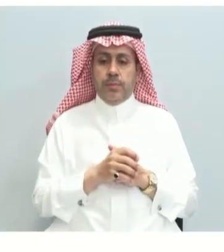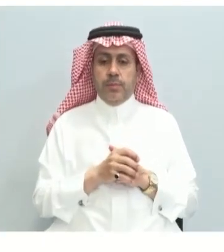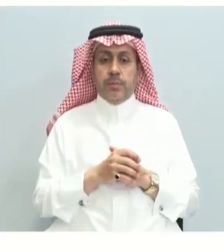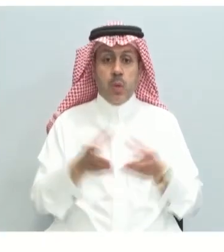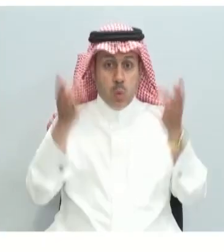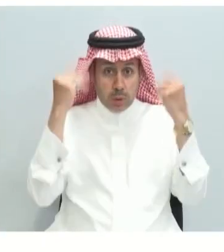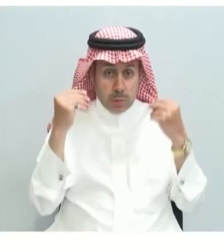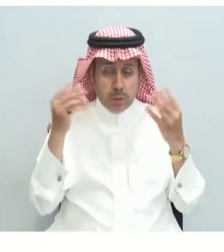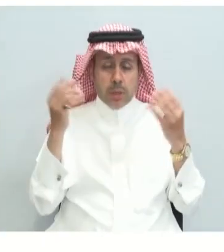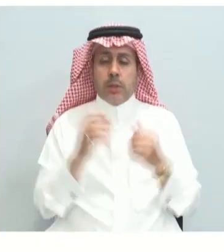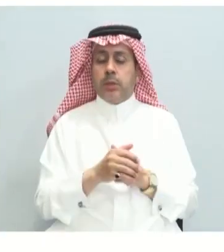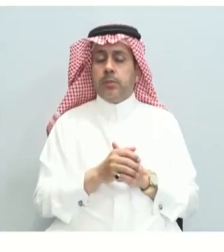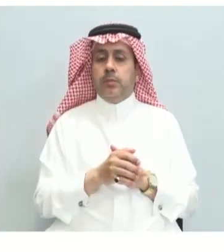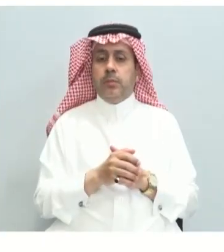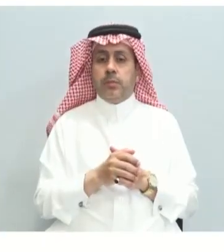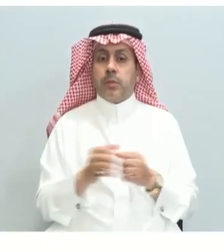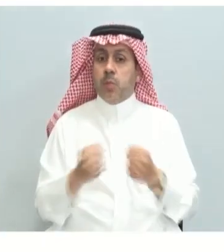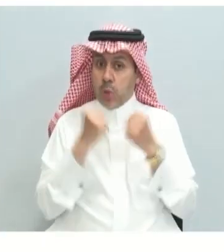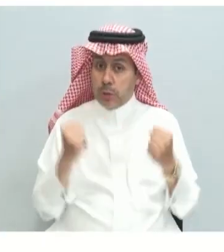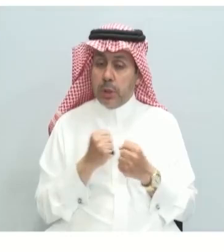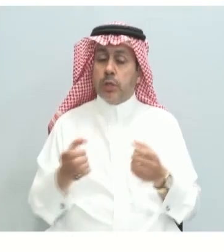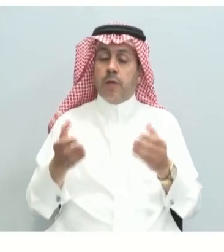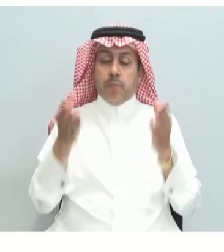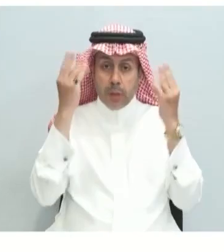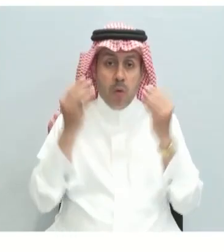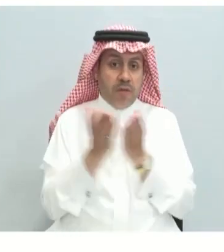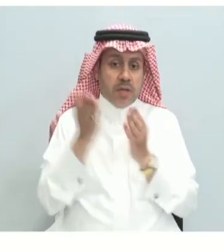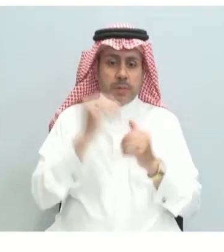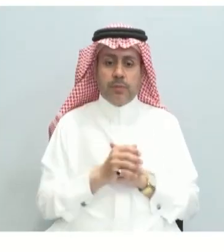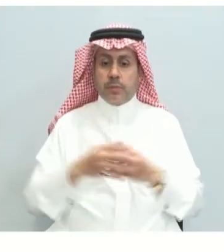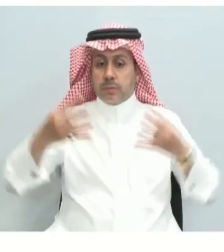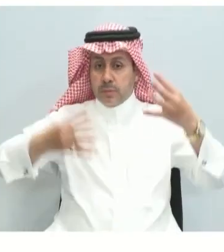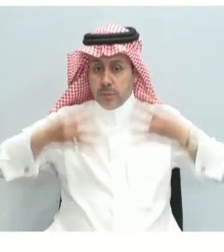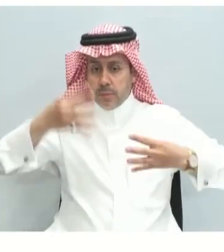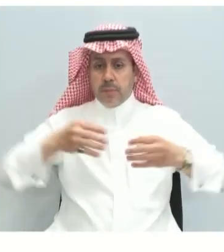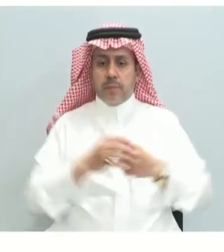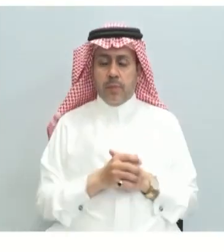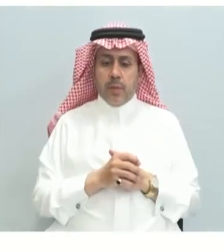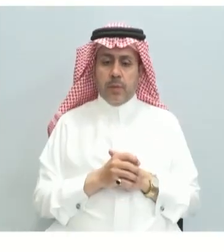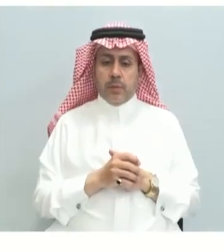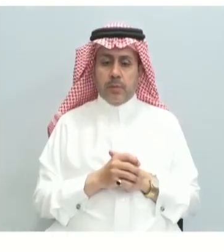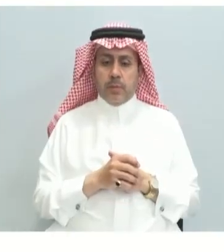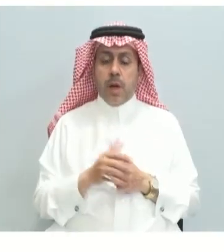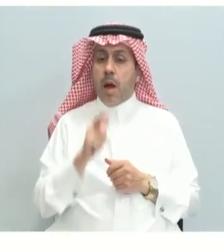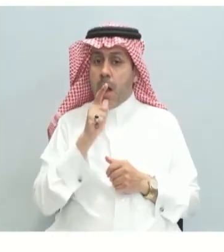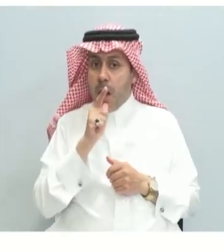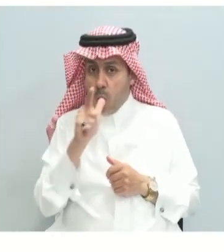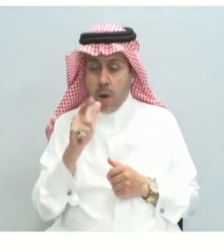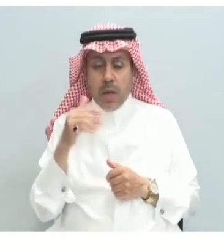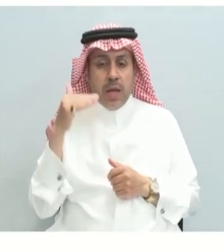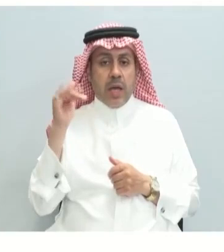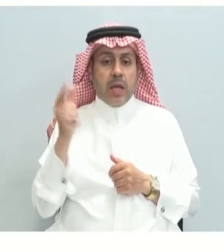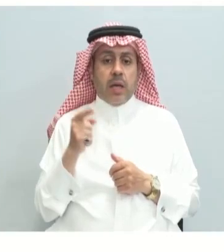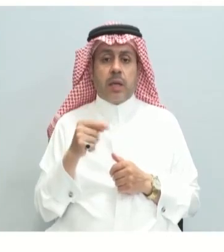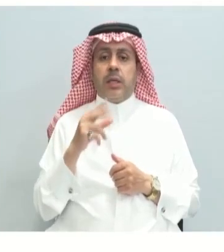نراجع ما تناولناه في الآن. نصل العمود ألف ب العمود باء. قول خير يا طير، اللهم لا